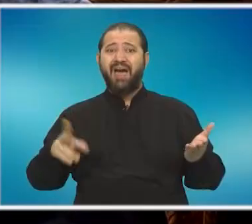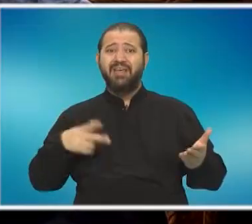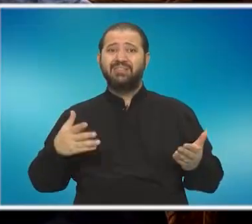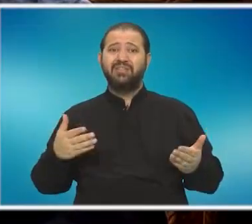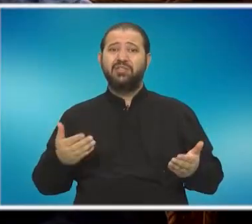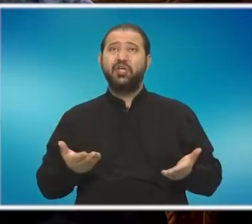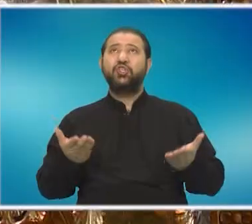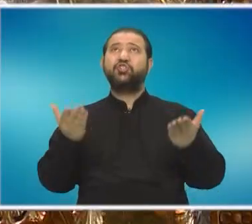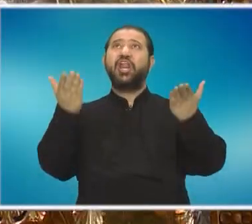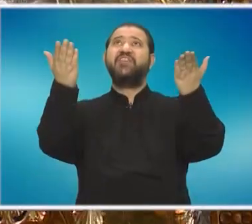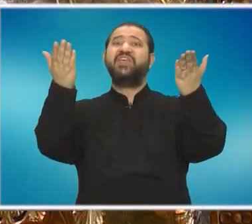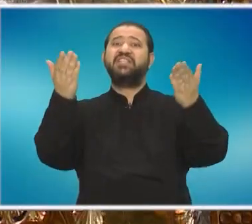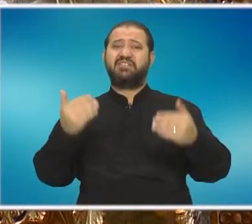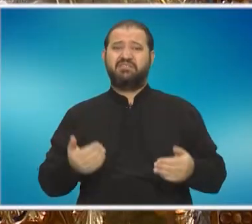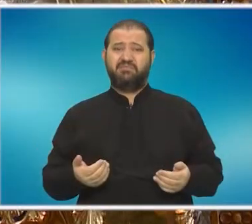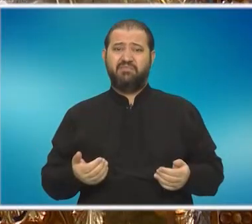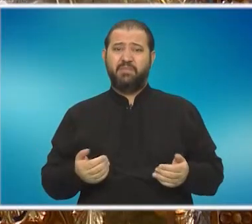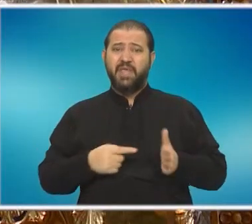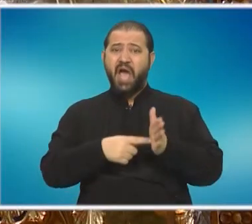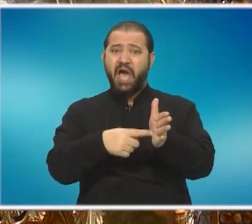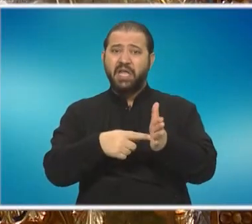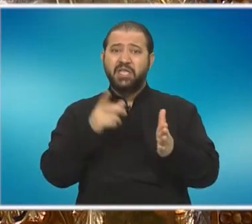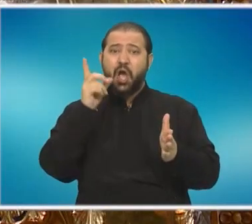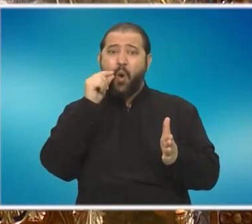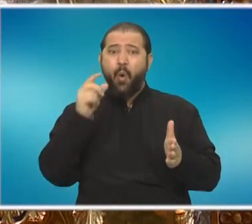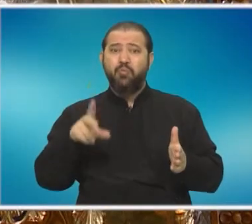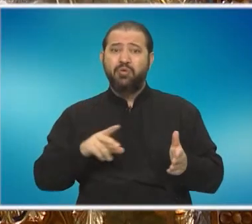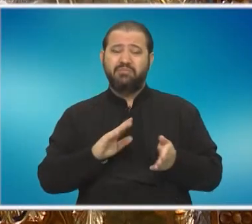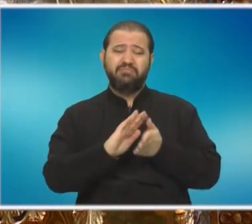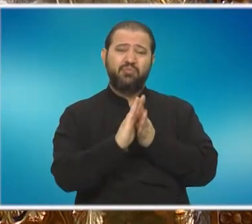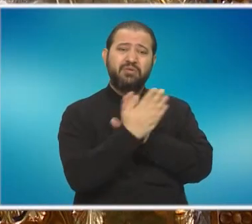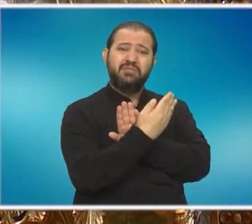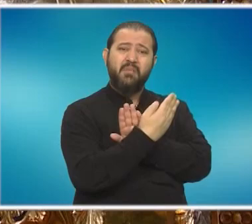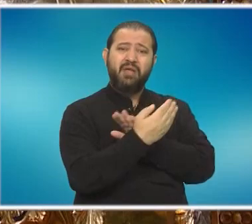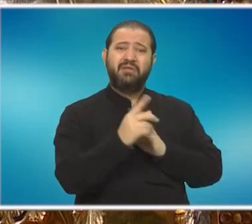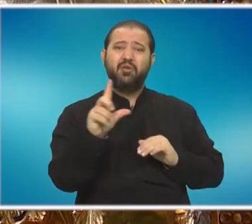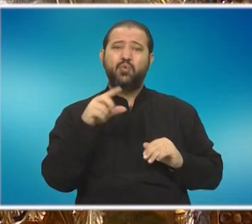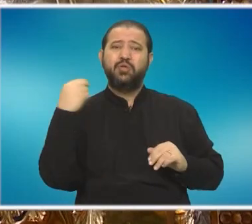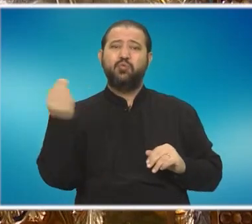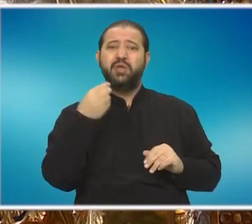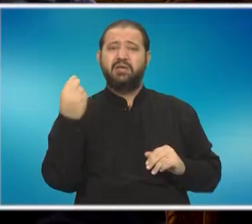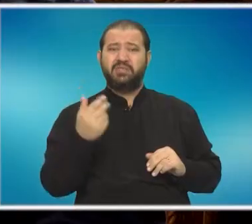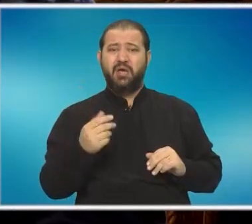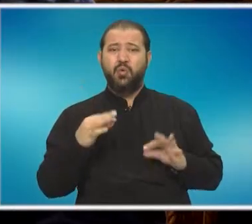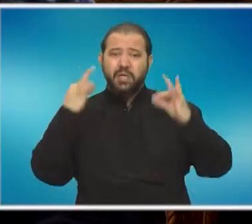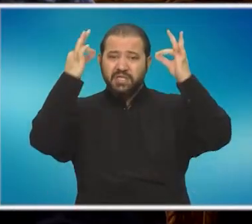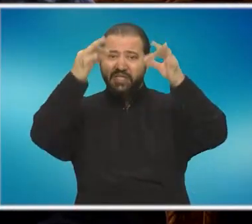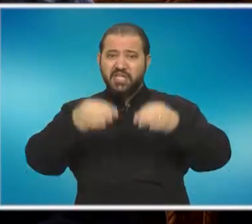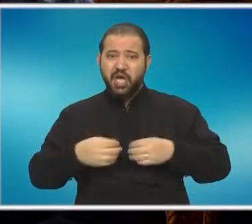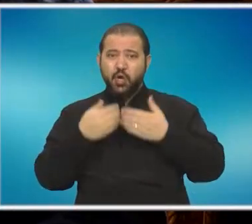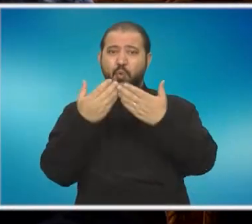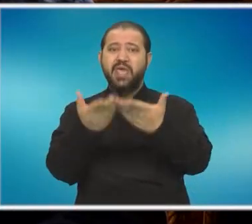jertfiți, arătând că omul întoarce spatele lui Dumnezeu și inocenței.